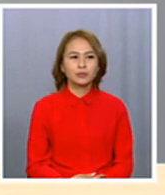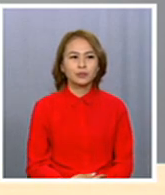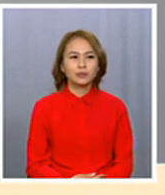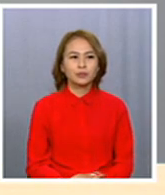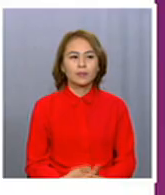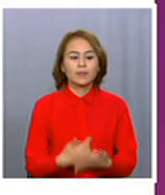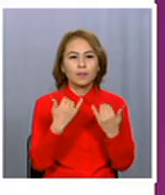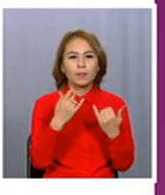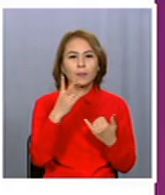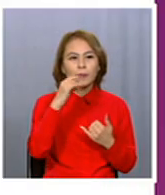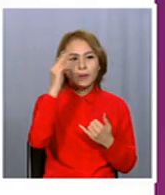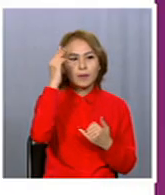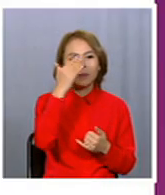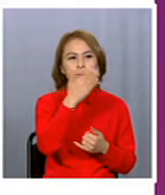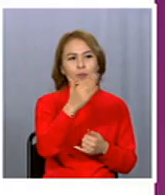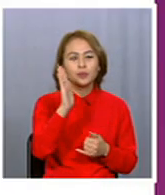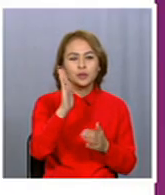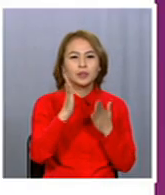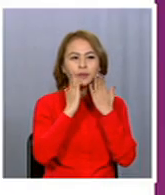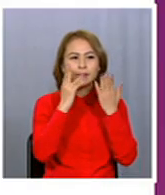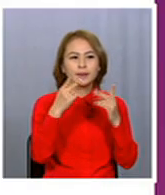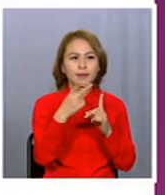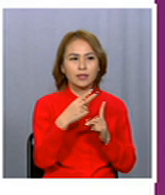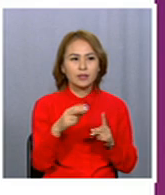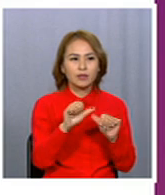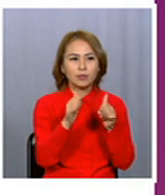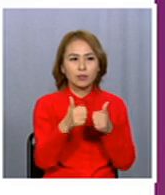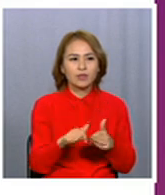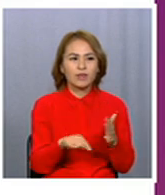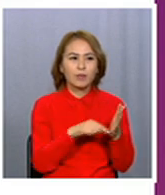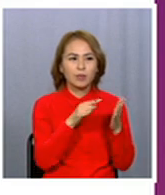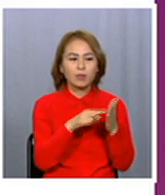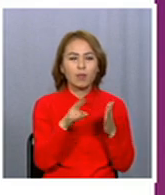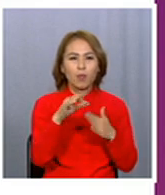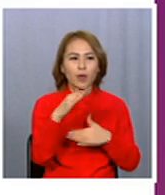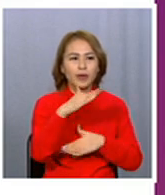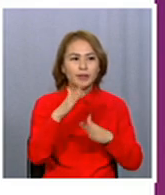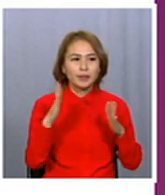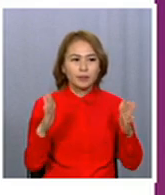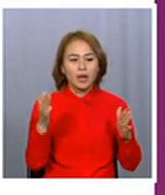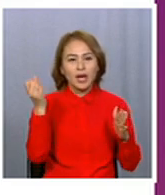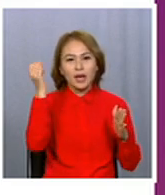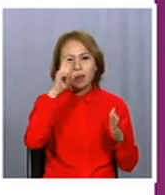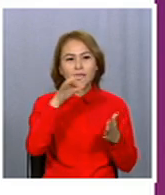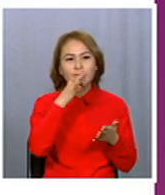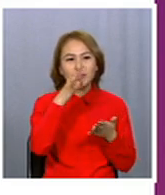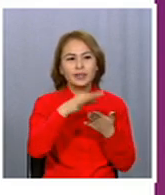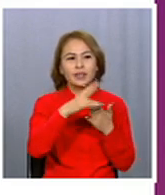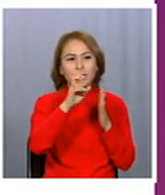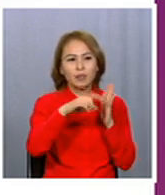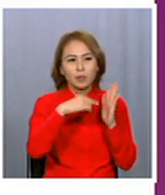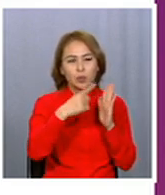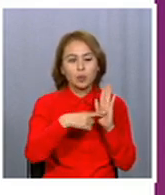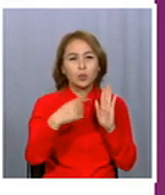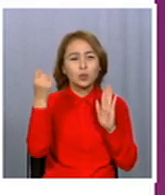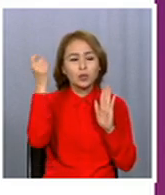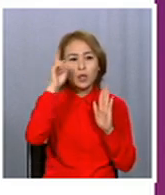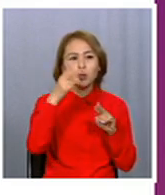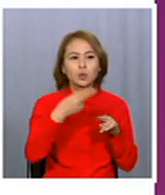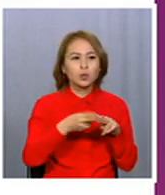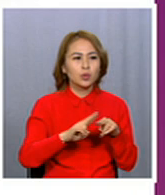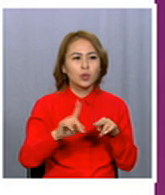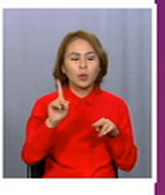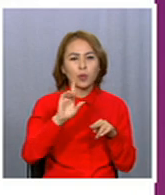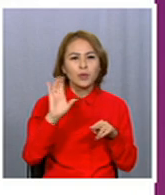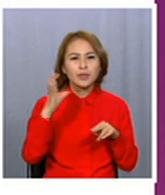Сегодня на уроке вы будете читать текст. Сформулируйте вопросы по картинкам. Ответите на вопросы.